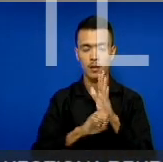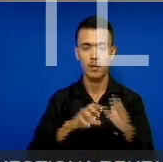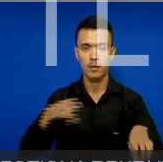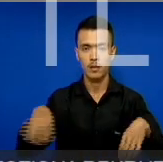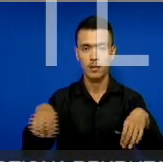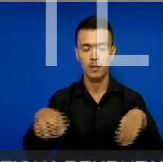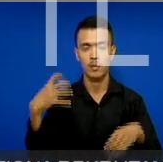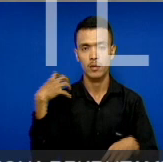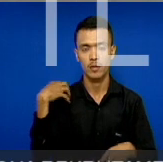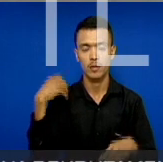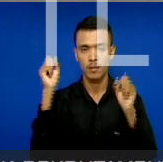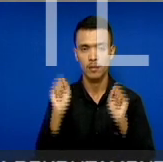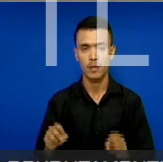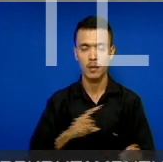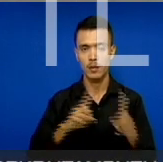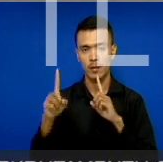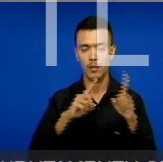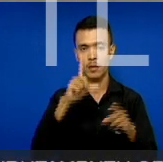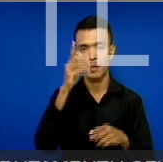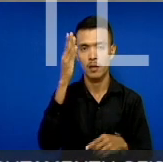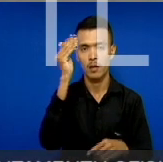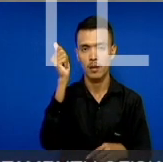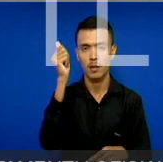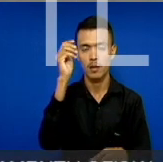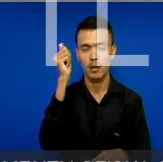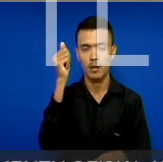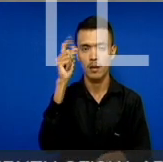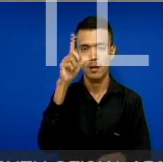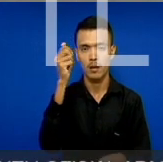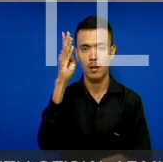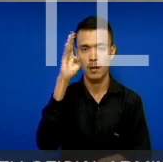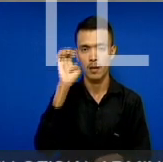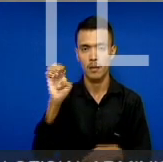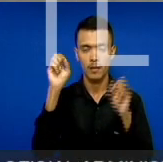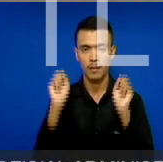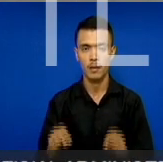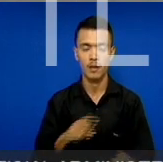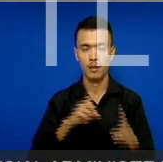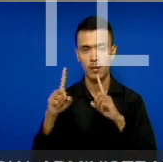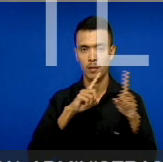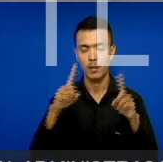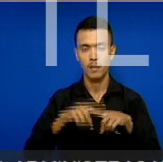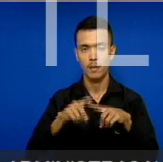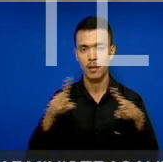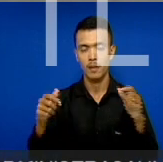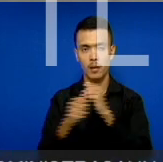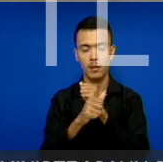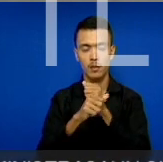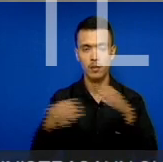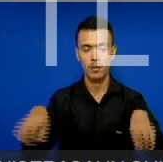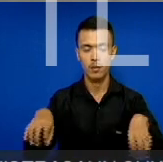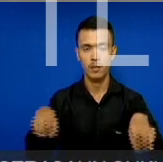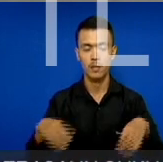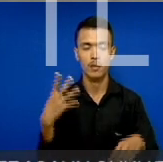ne. Parte a ser a lave bele colherança ne. Mas be ba servizu prevenção lá. Passo un duzira servizu prevenção ne